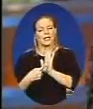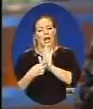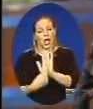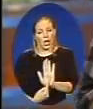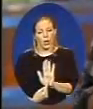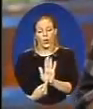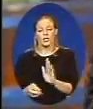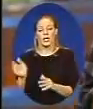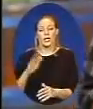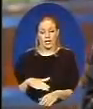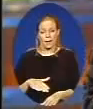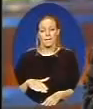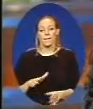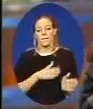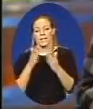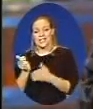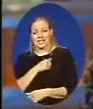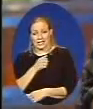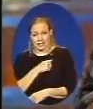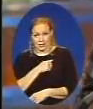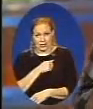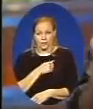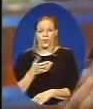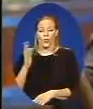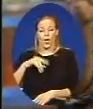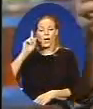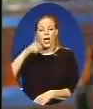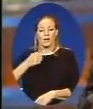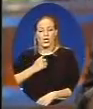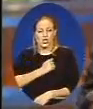להראות גם בצד הדתי, הוא אגב אב שקול